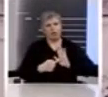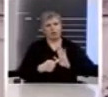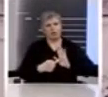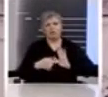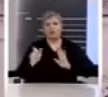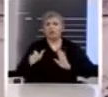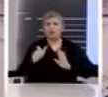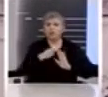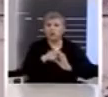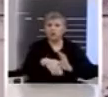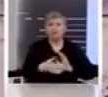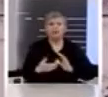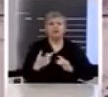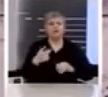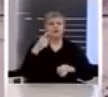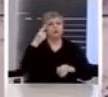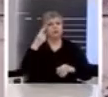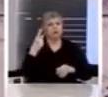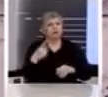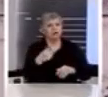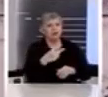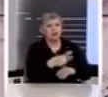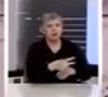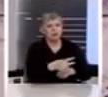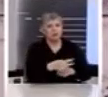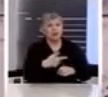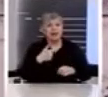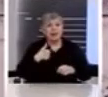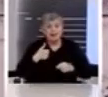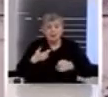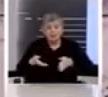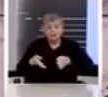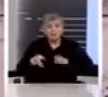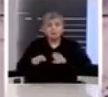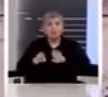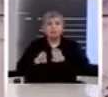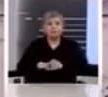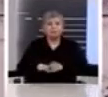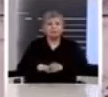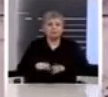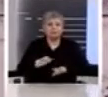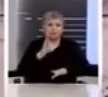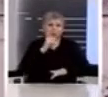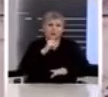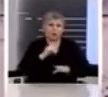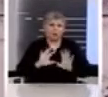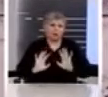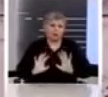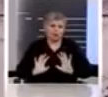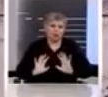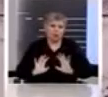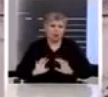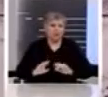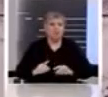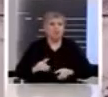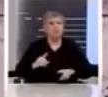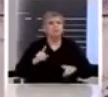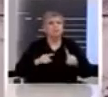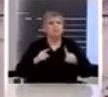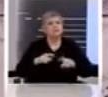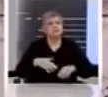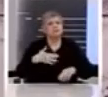Δεν υπήρξε κανενός είδους συγκάλυψη. Οι αναφορές που προφανώς μπορεί να γίνονται